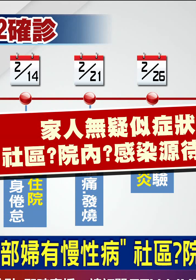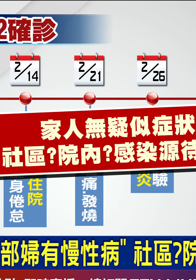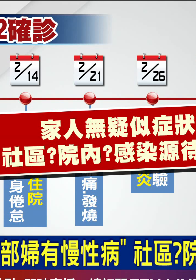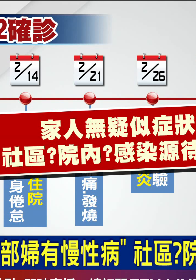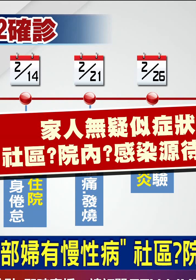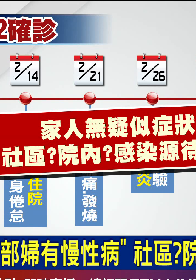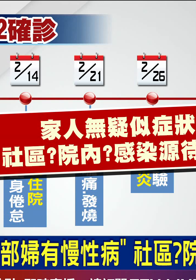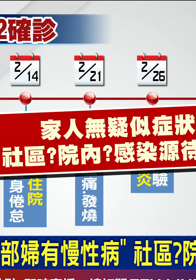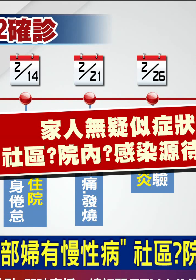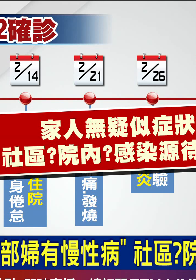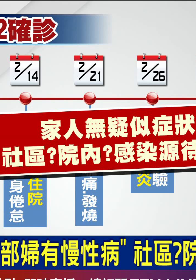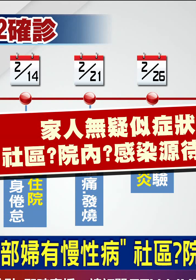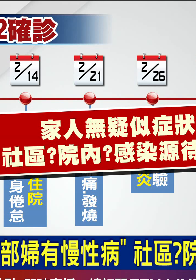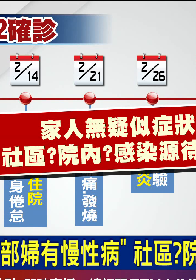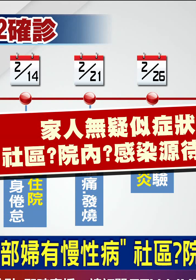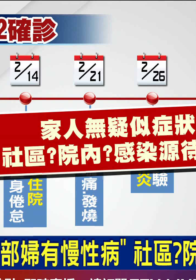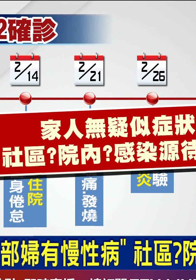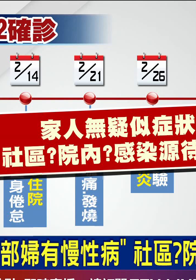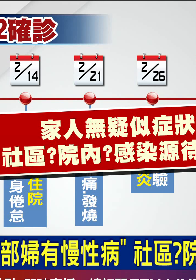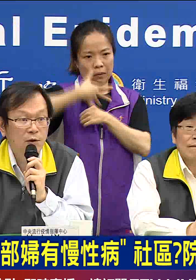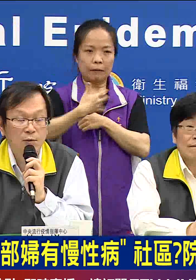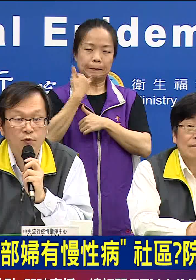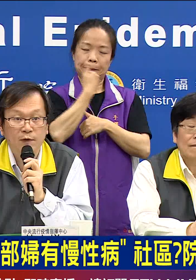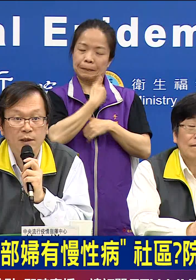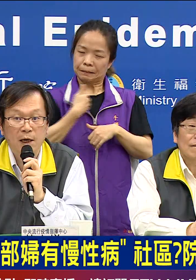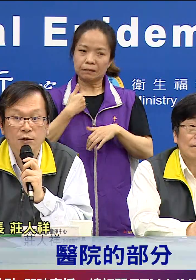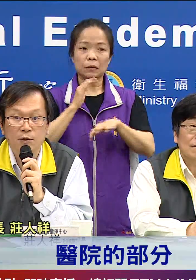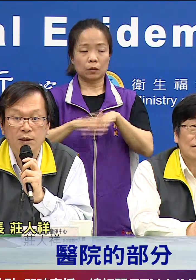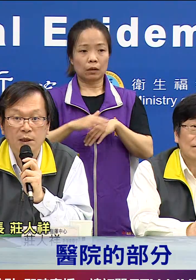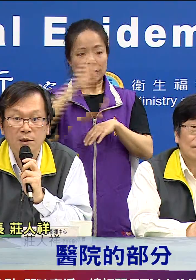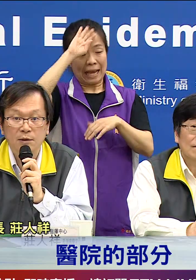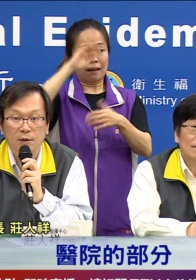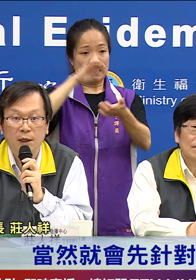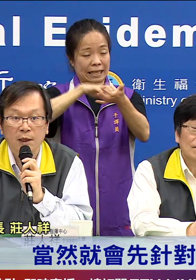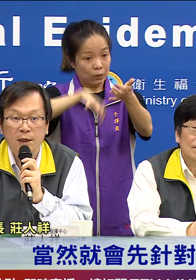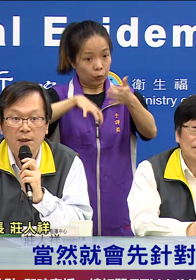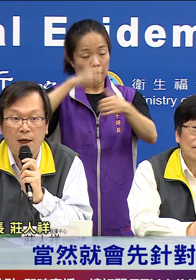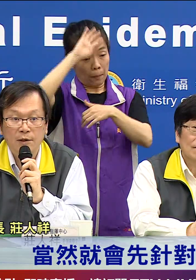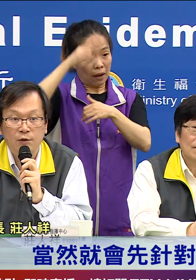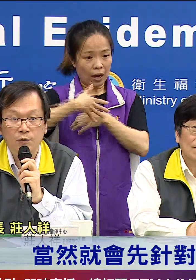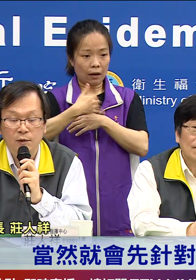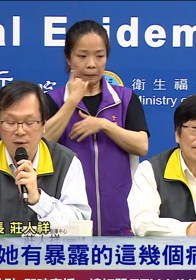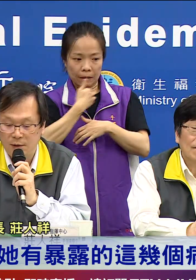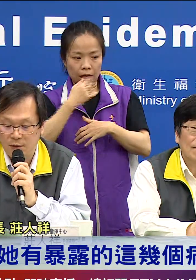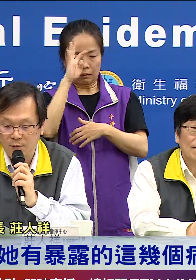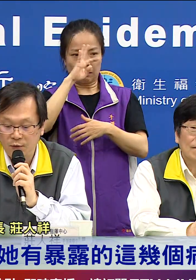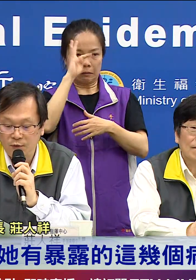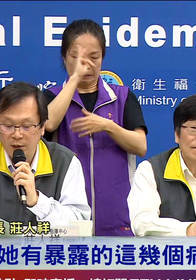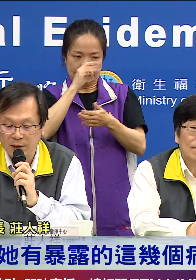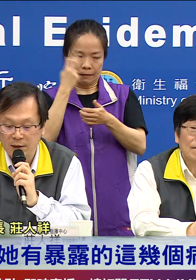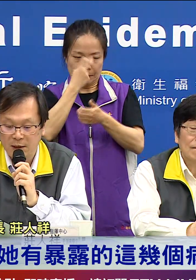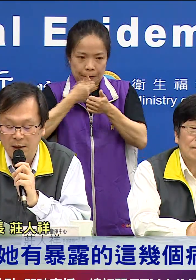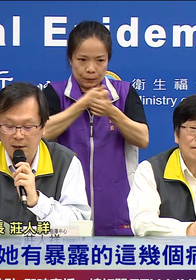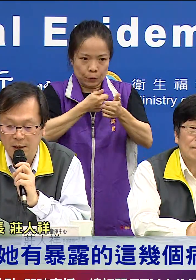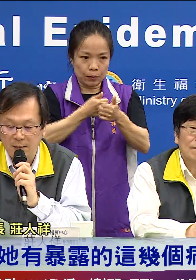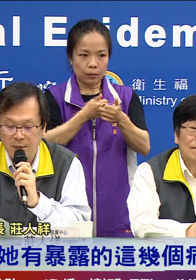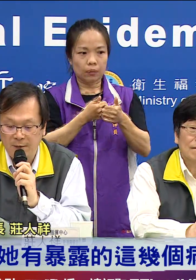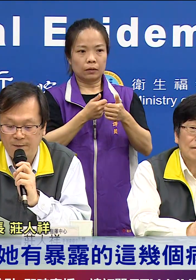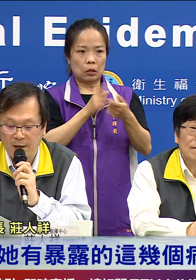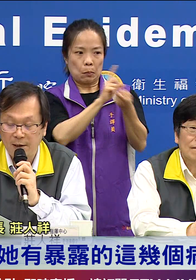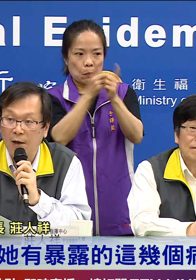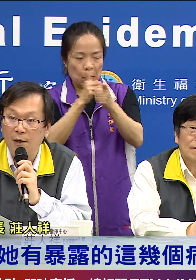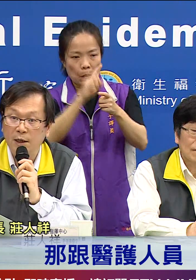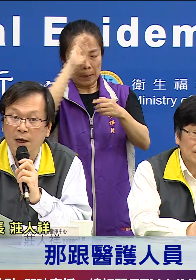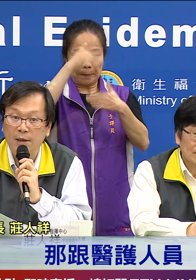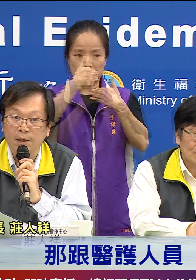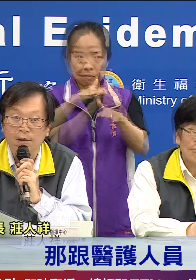是院内感染，源头有待厘清。 医院的部分当然就会先针对他有铺路的这几个